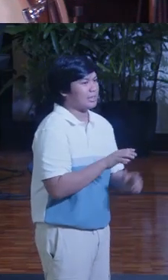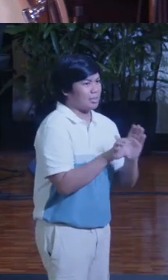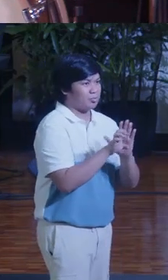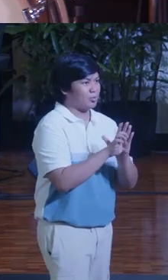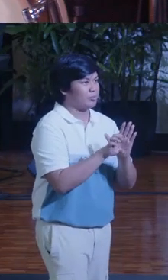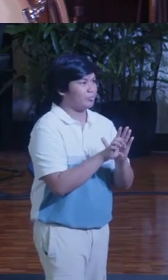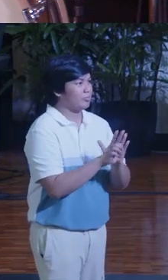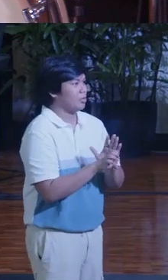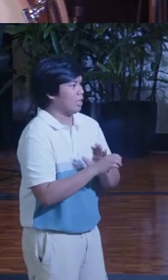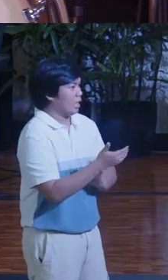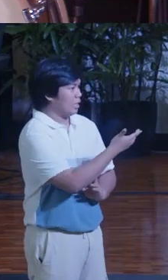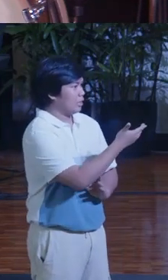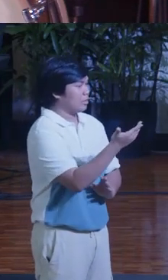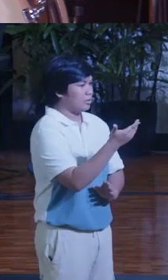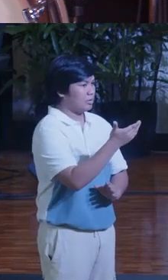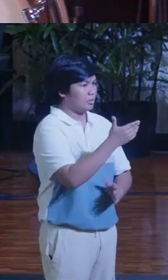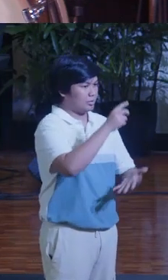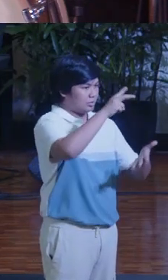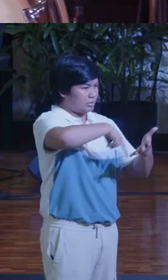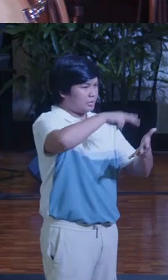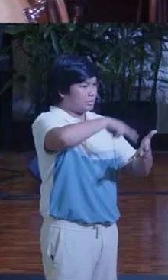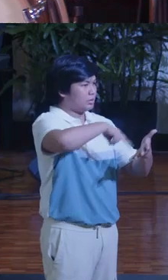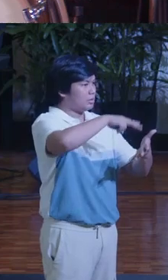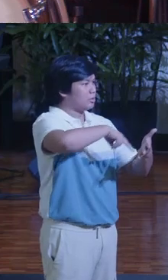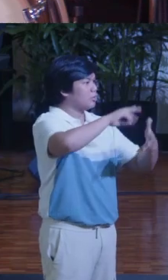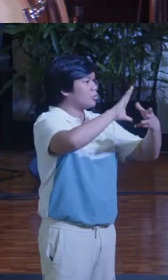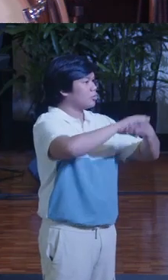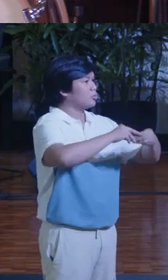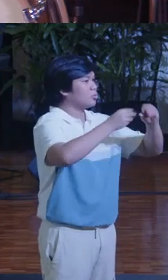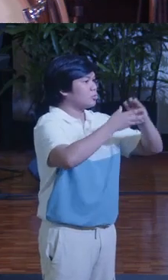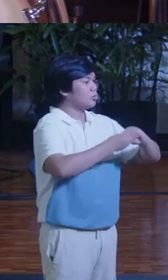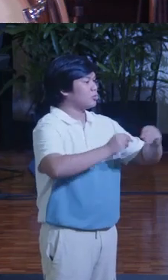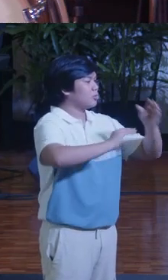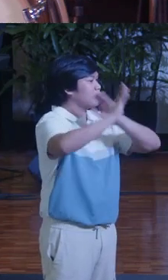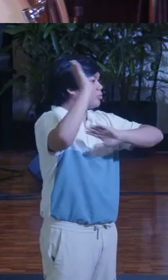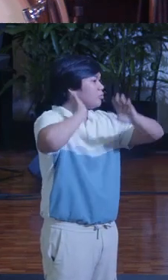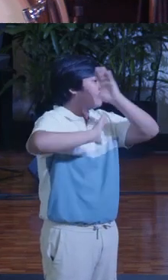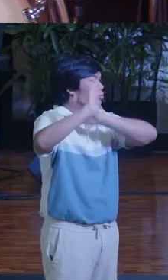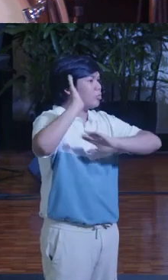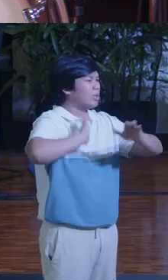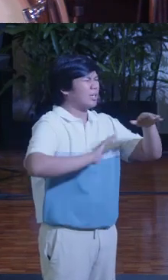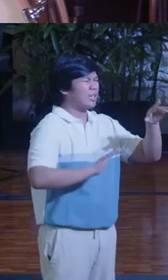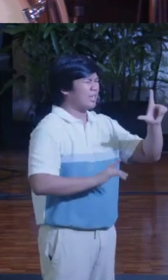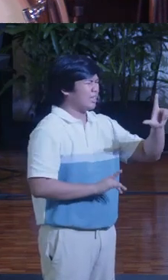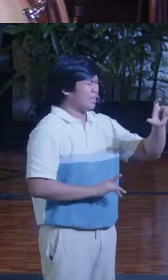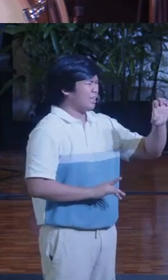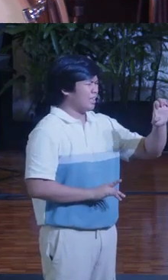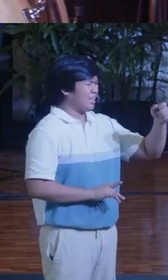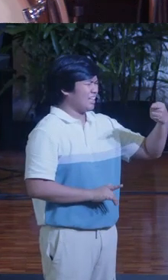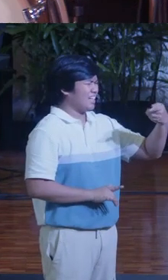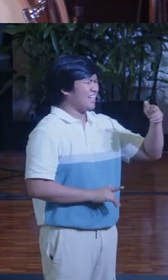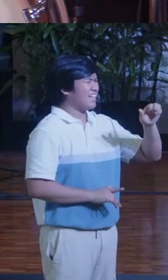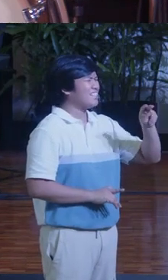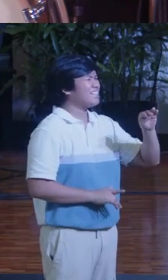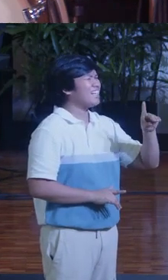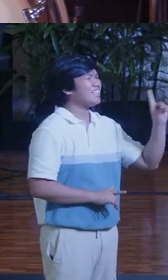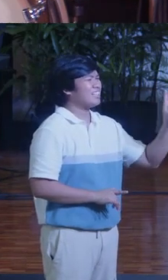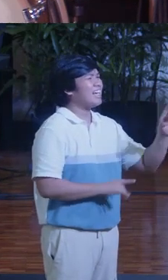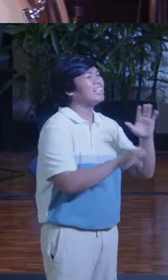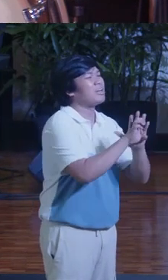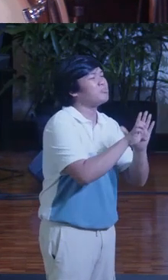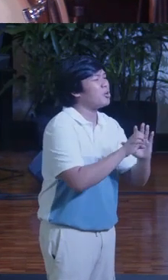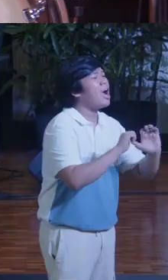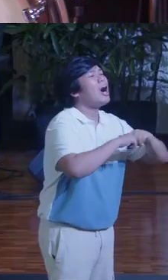Halimbawa, nabasa niyo ba yung Aesop's Fables? Yung mga storya na nag-i-involve ng mga hayop,